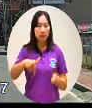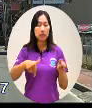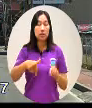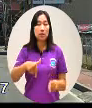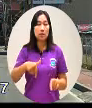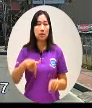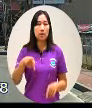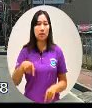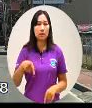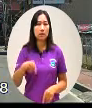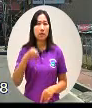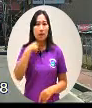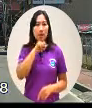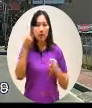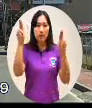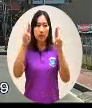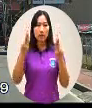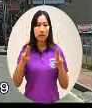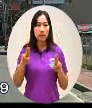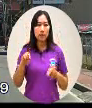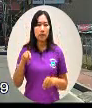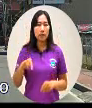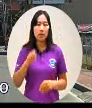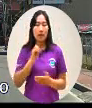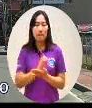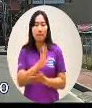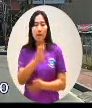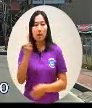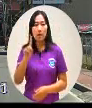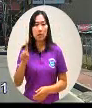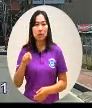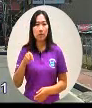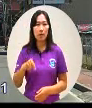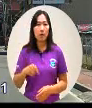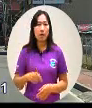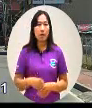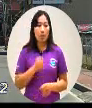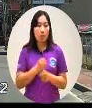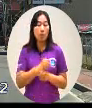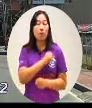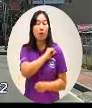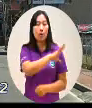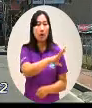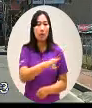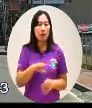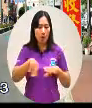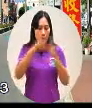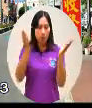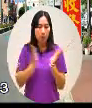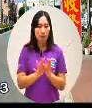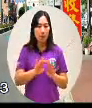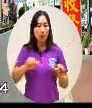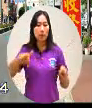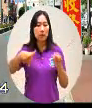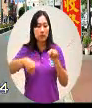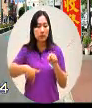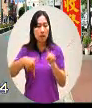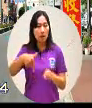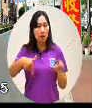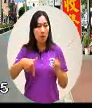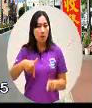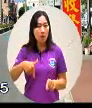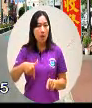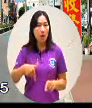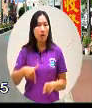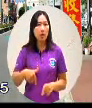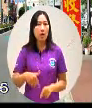个透过里面报告讲，甲干部讲报告讲，拢整好啊啦，拢整好啊啦，拢地下化啦，结果也无啦。哦，你讲这，你